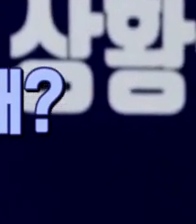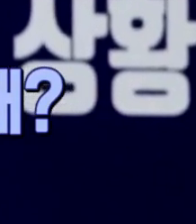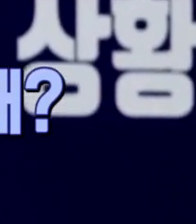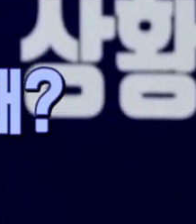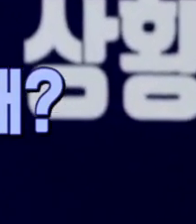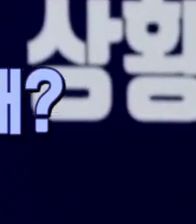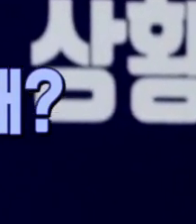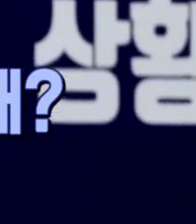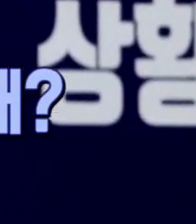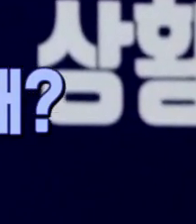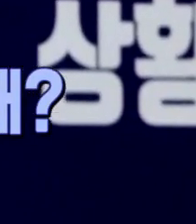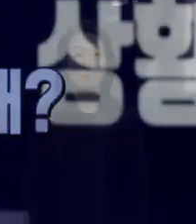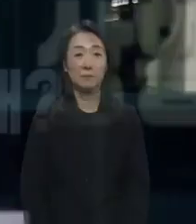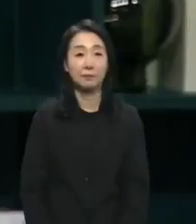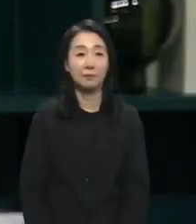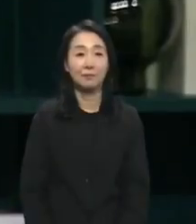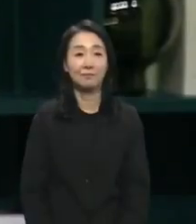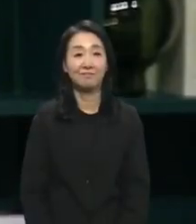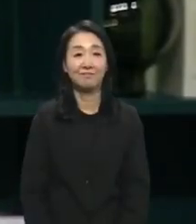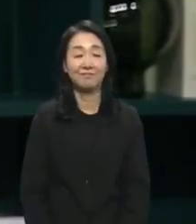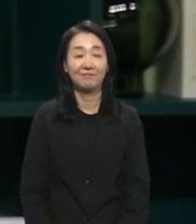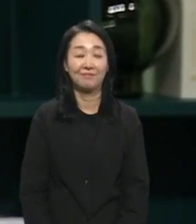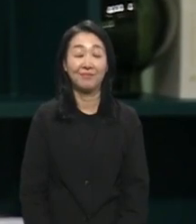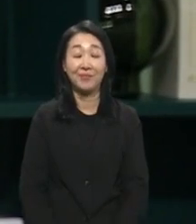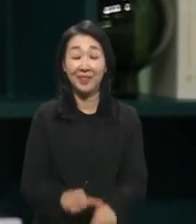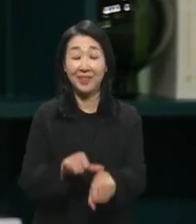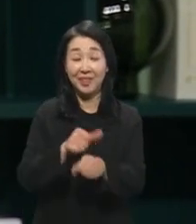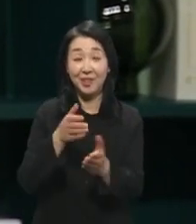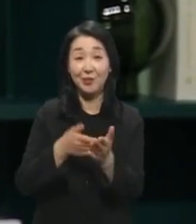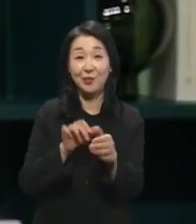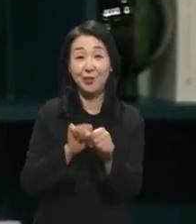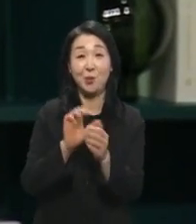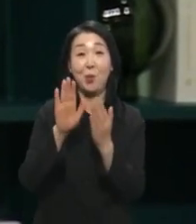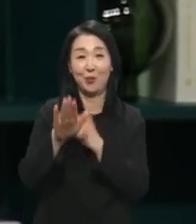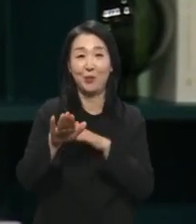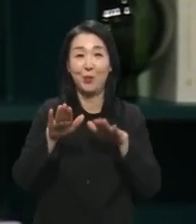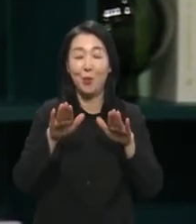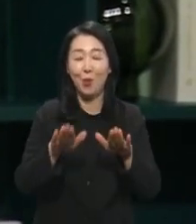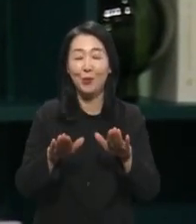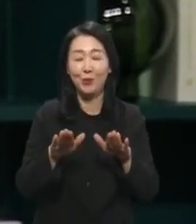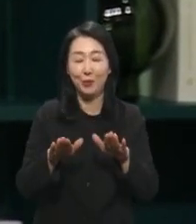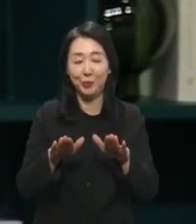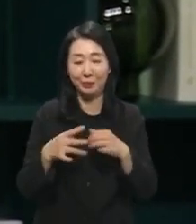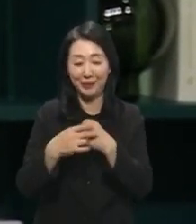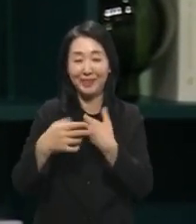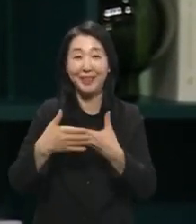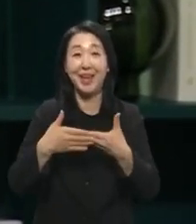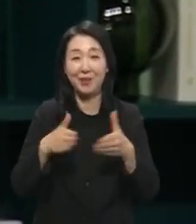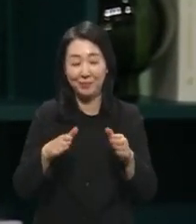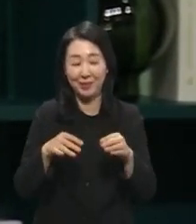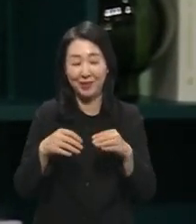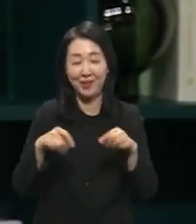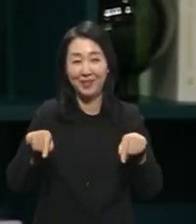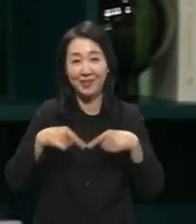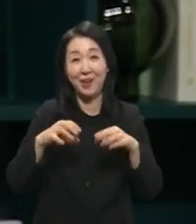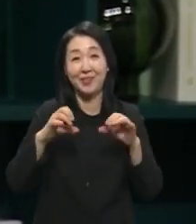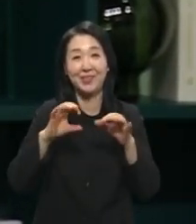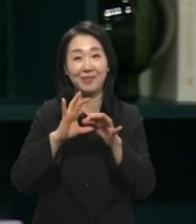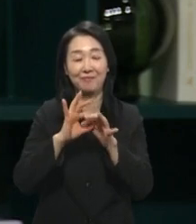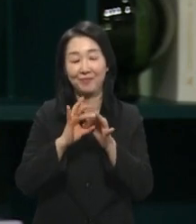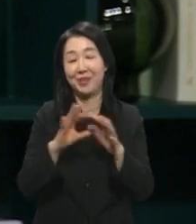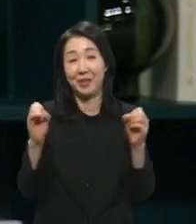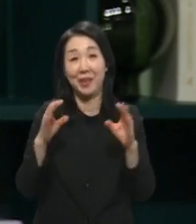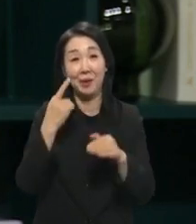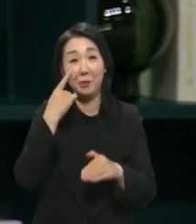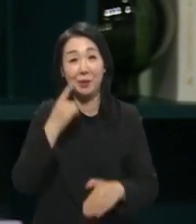사랑다 한마네 5시의 뉴스 후 오늘도 원룸에서 정치권 이야기 이어가겠습니다 자